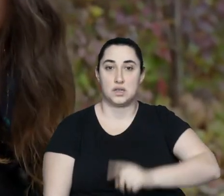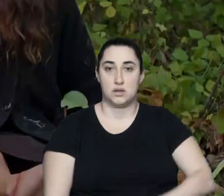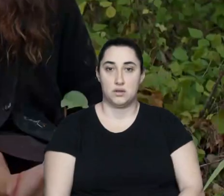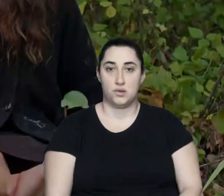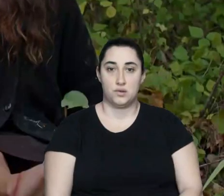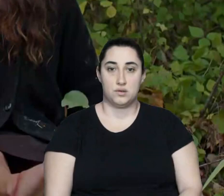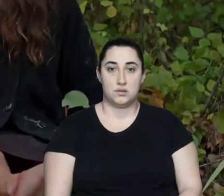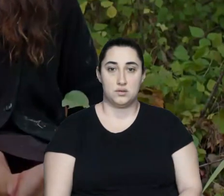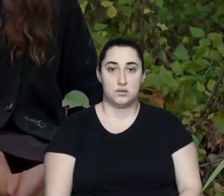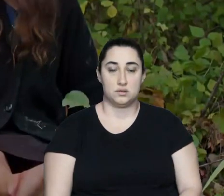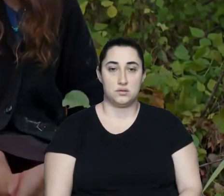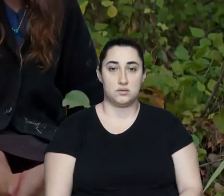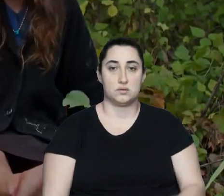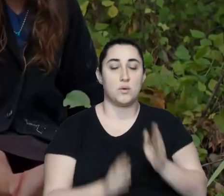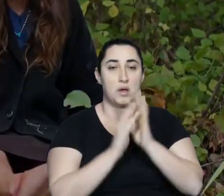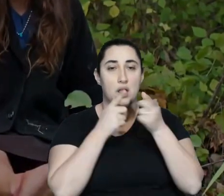İsmail.